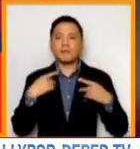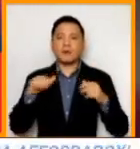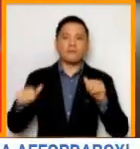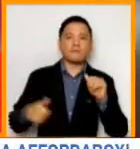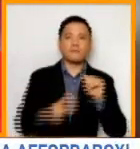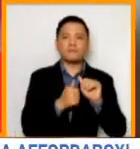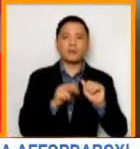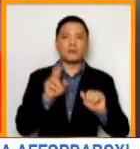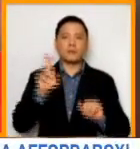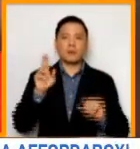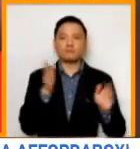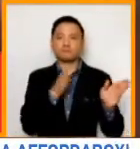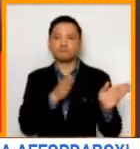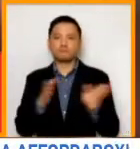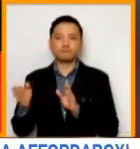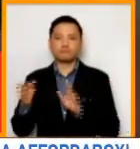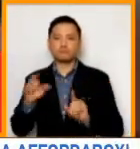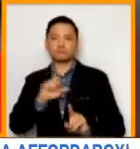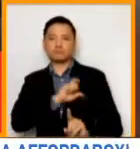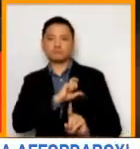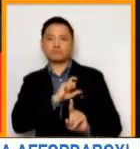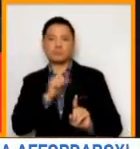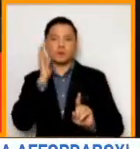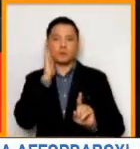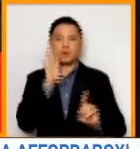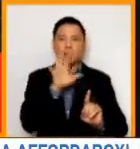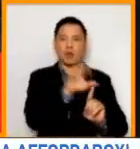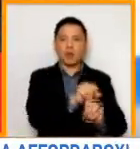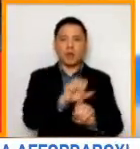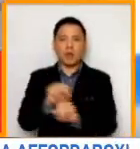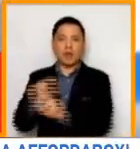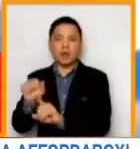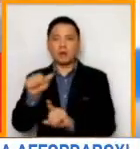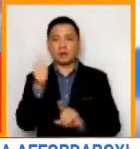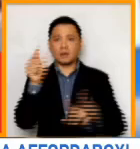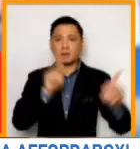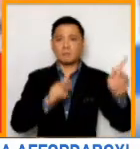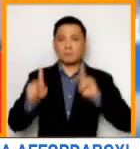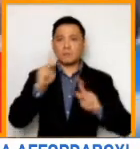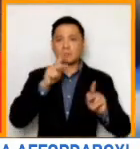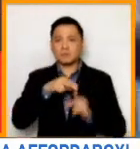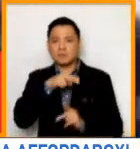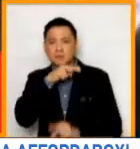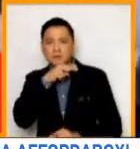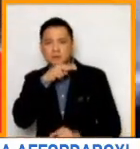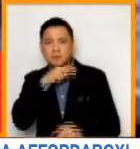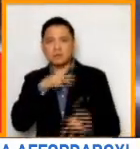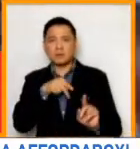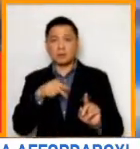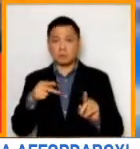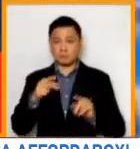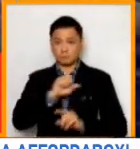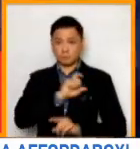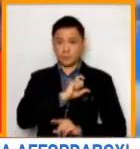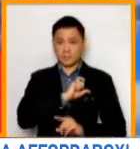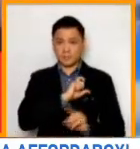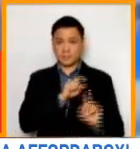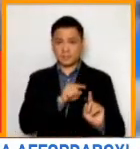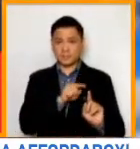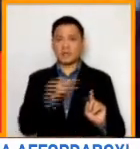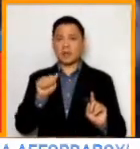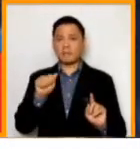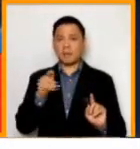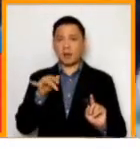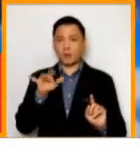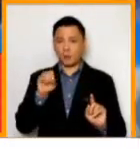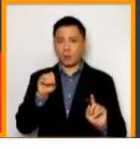4 para arestuhin ang kapwa akusado nito sa kaso. Nagpanggap ang mga pulis bilang si Amparo at saka